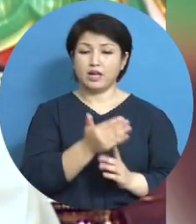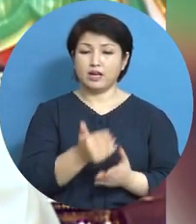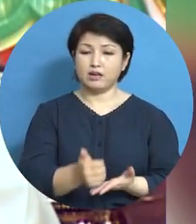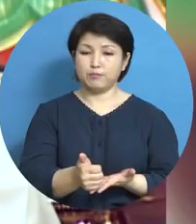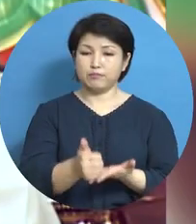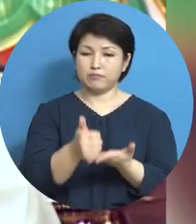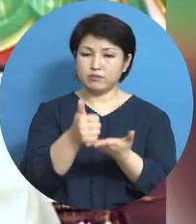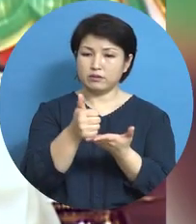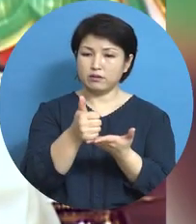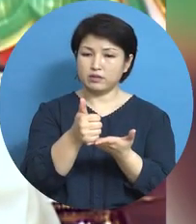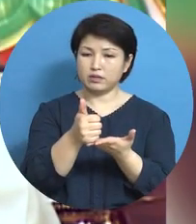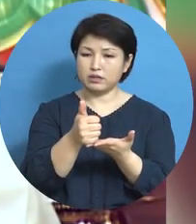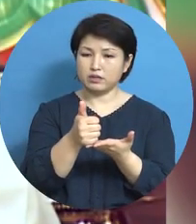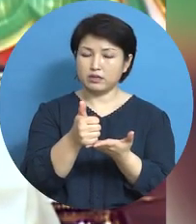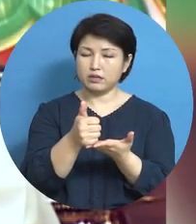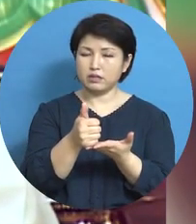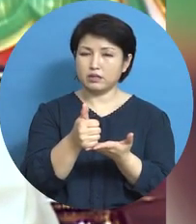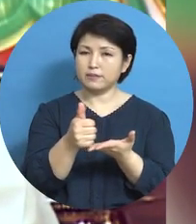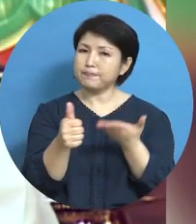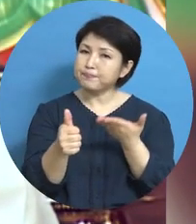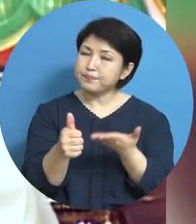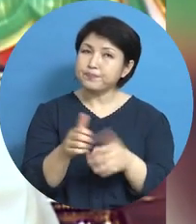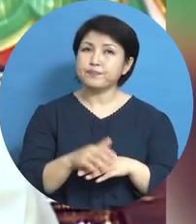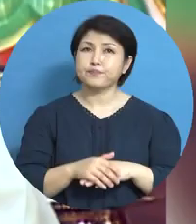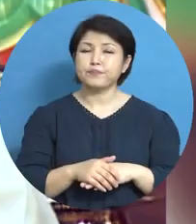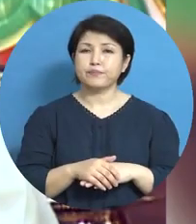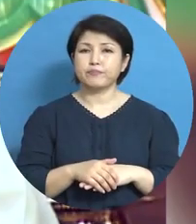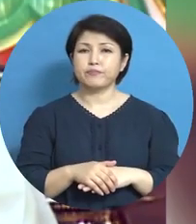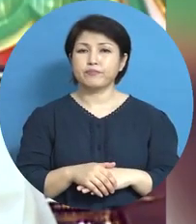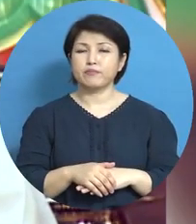부처님께서 이